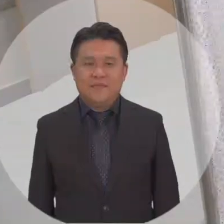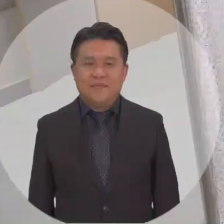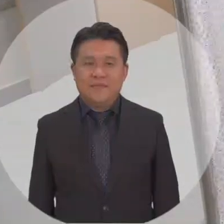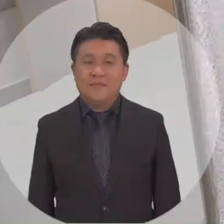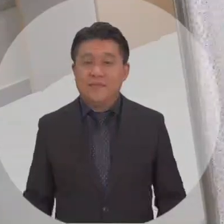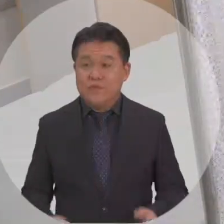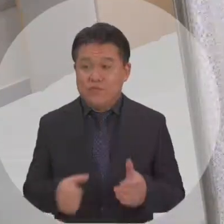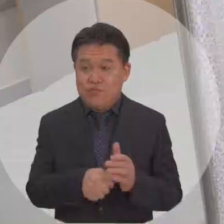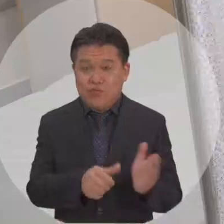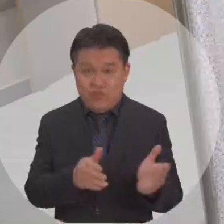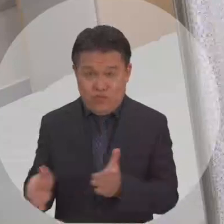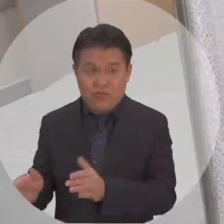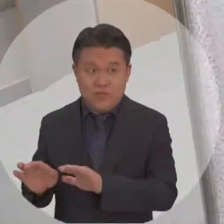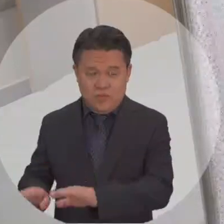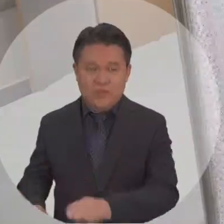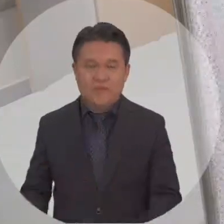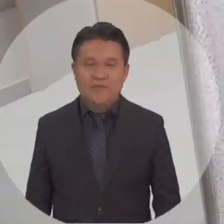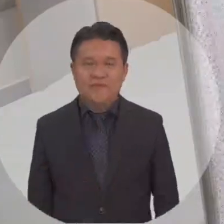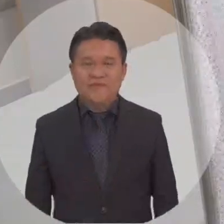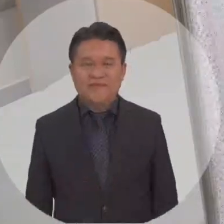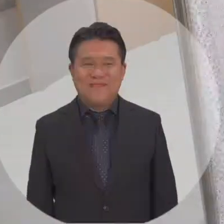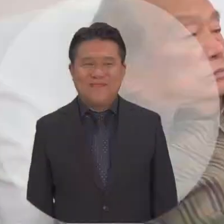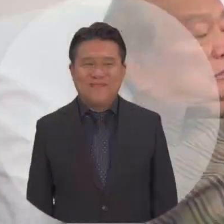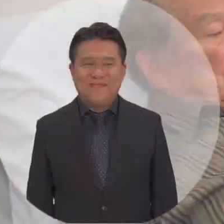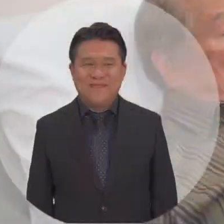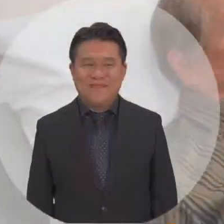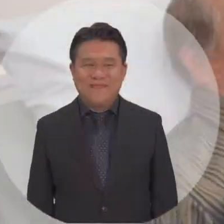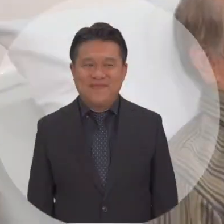필요 물건을 준비합니다.